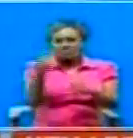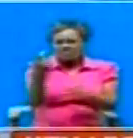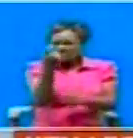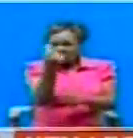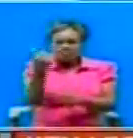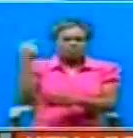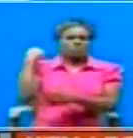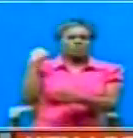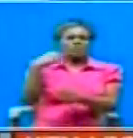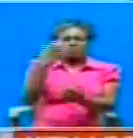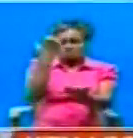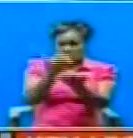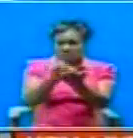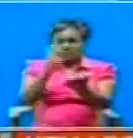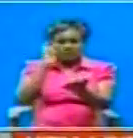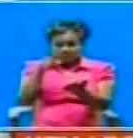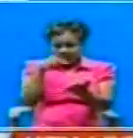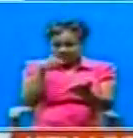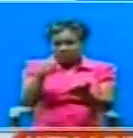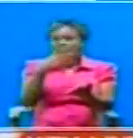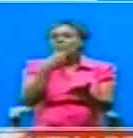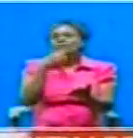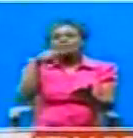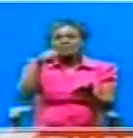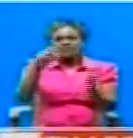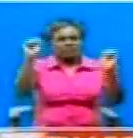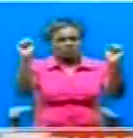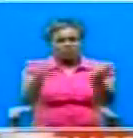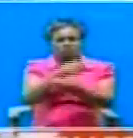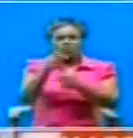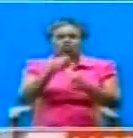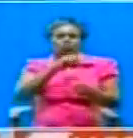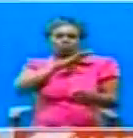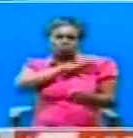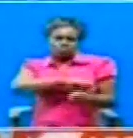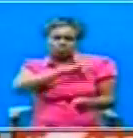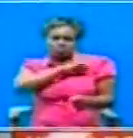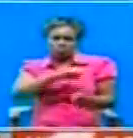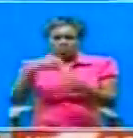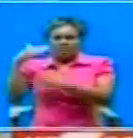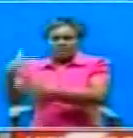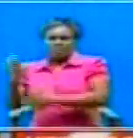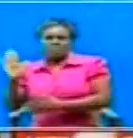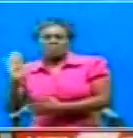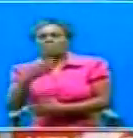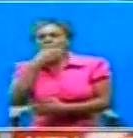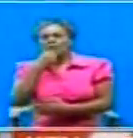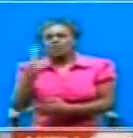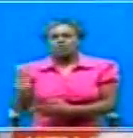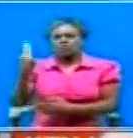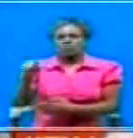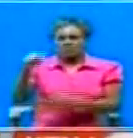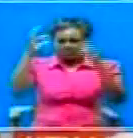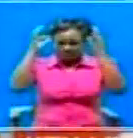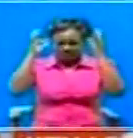iliyopita, walioshuhudia tukio hilo wanasema kuwa jamaa huyo alishindwa kuhimili kejeli kutoka kwa jirani wake wa Manchester United na